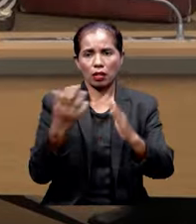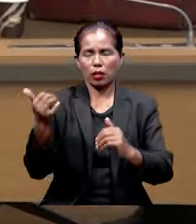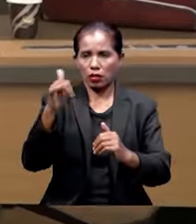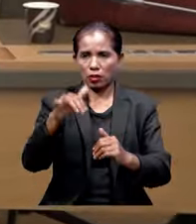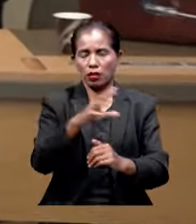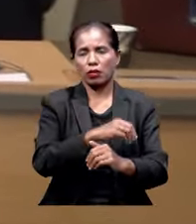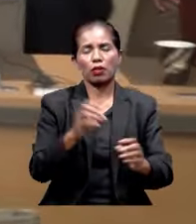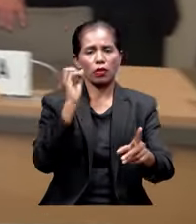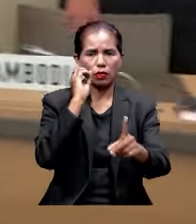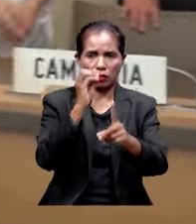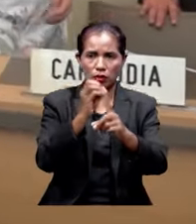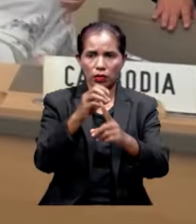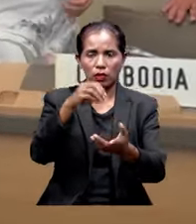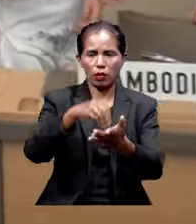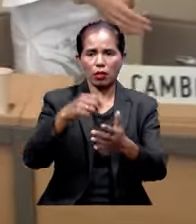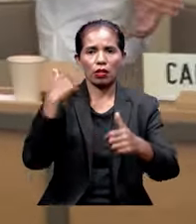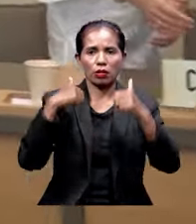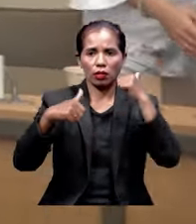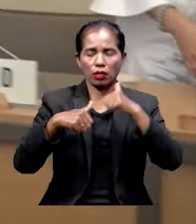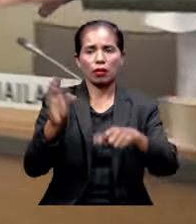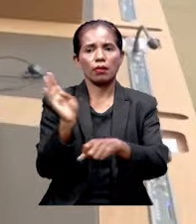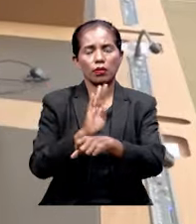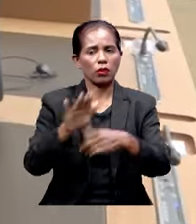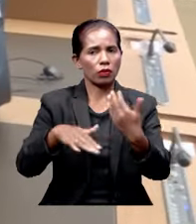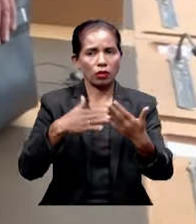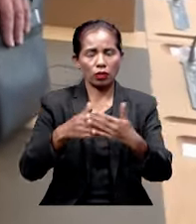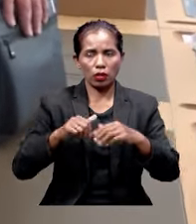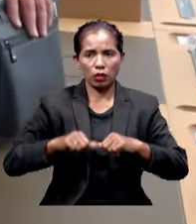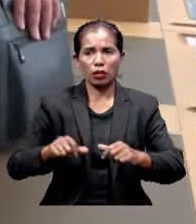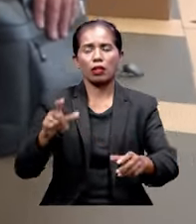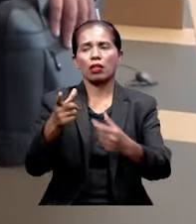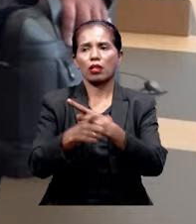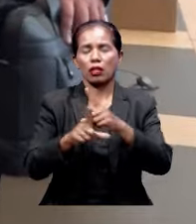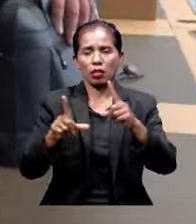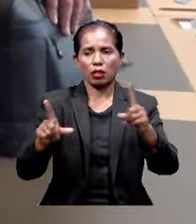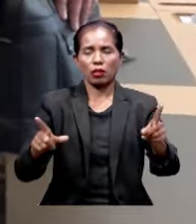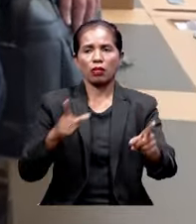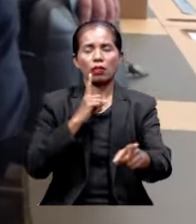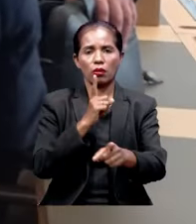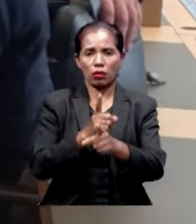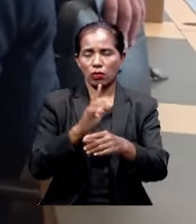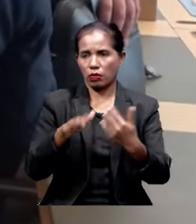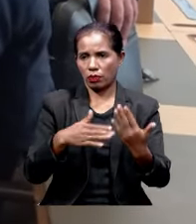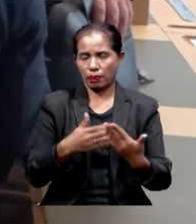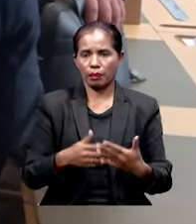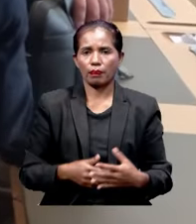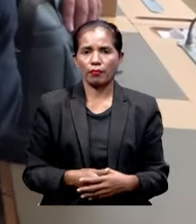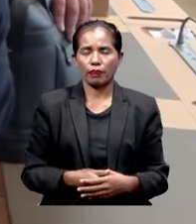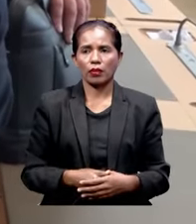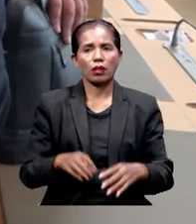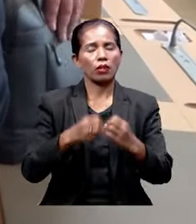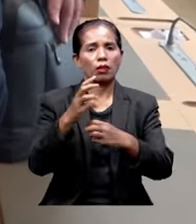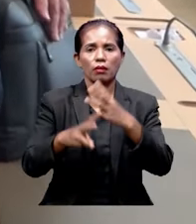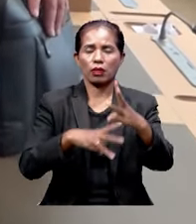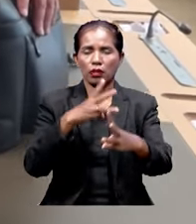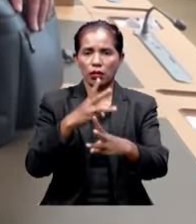ho objetivo hodi garante atividade komersial hotu atu lau ho livre honia previsaun hotu. Organizasaun Mundial